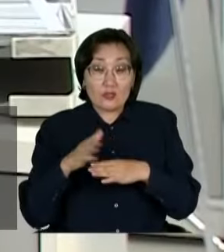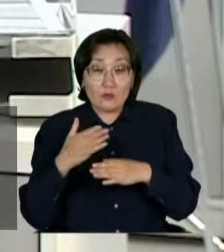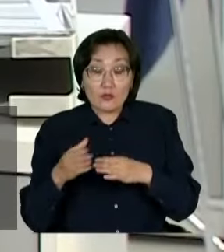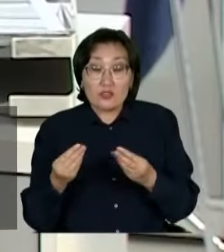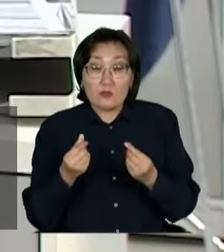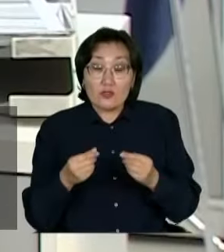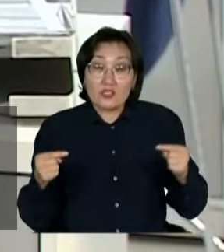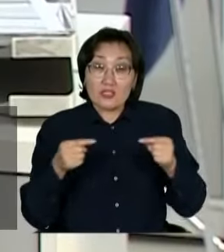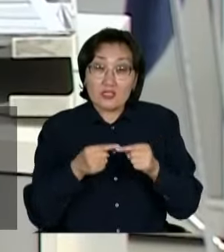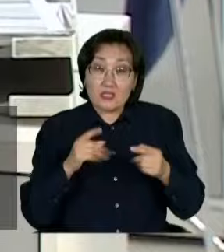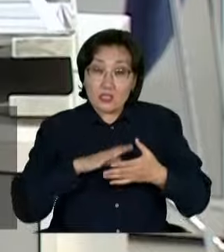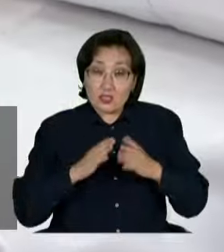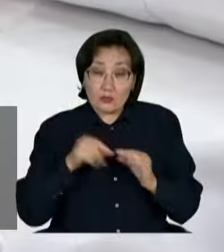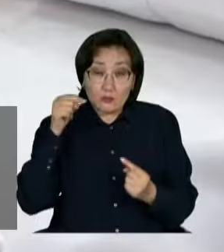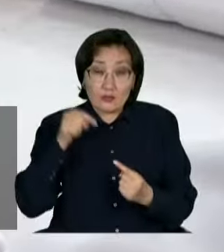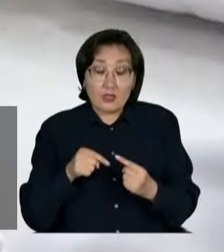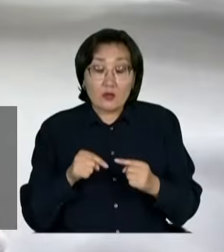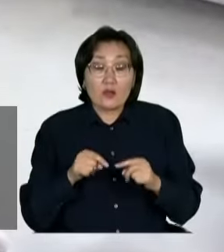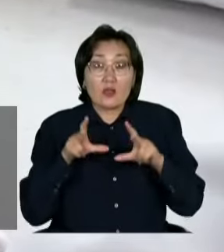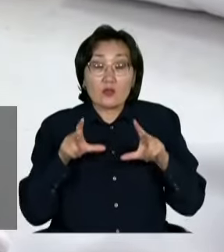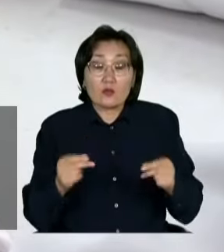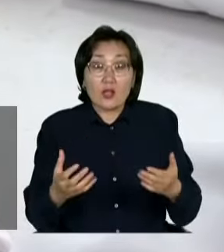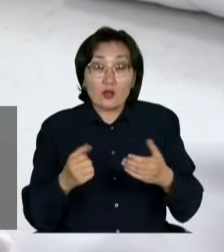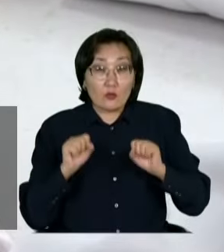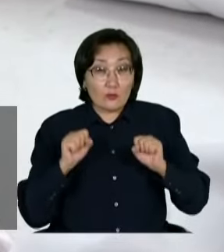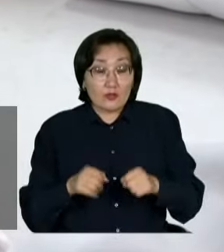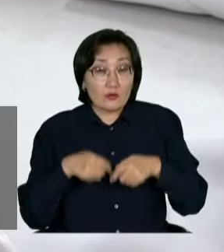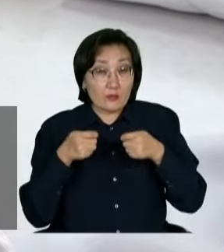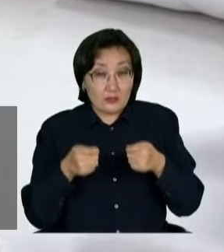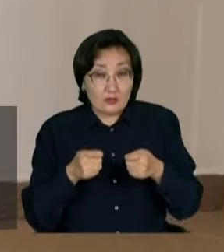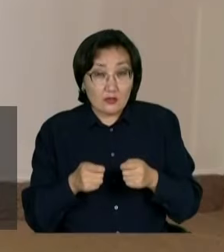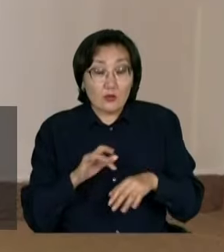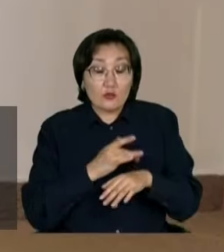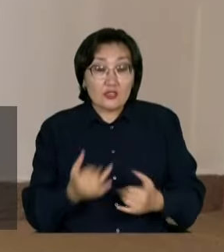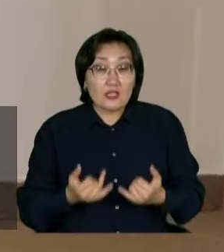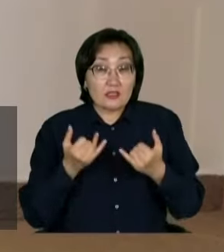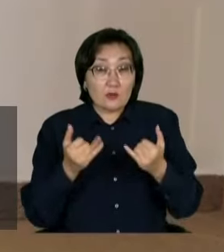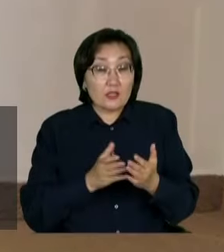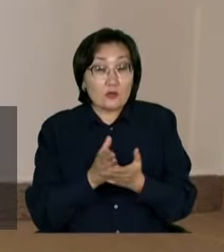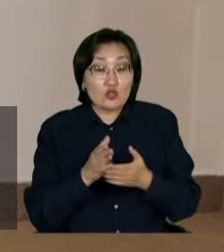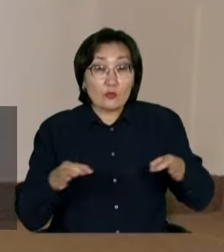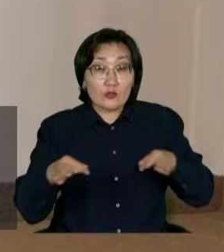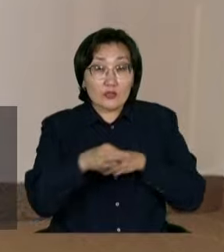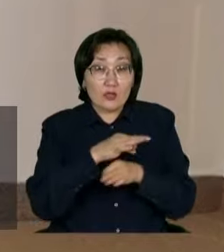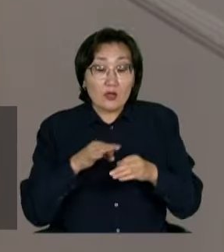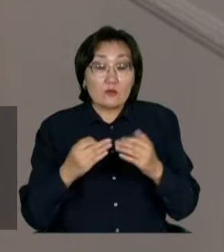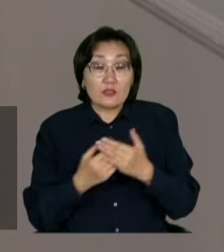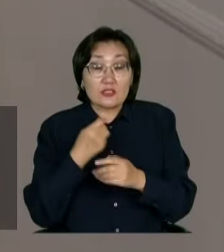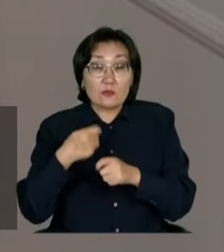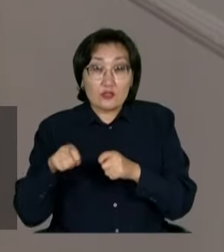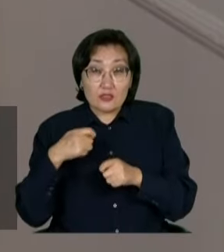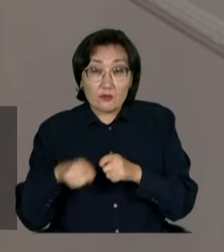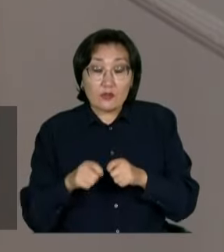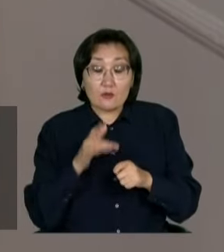сомаларына нарықтық шарттар бойынша кепілдік алу мүмкіндігі берілді. Мұнымен қоса қызмет көрсету саласындағы жобаларды субсидиялау мерзімі